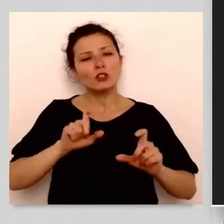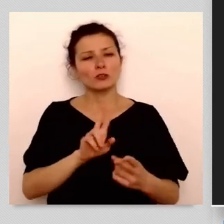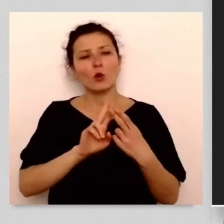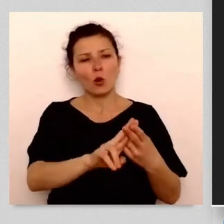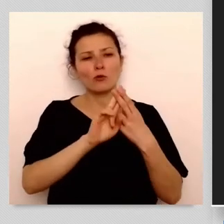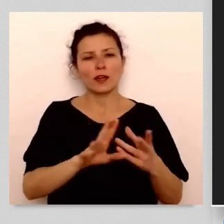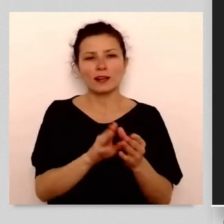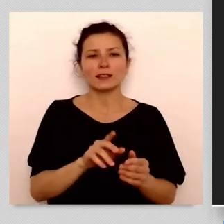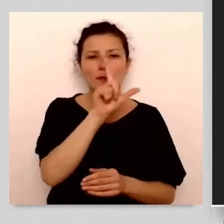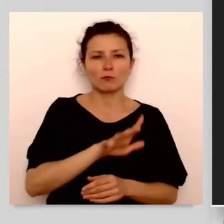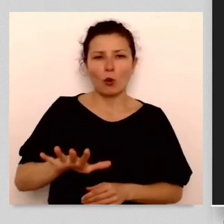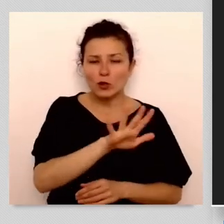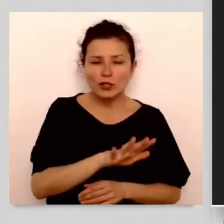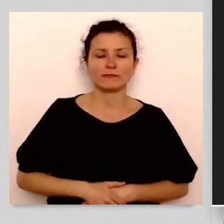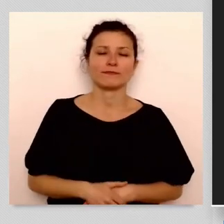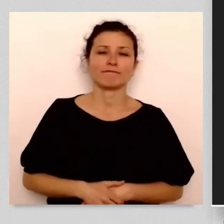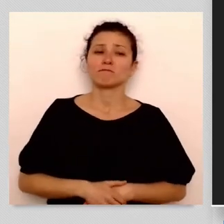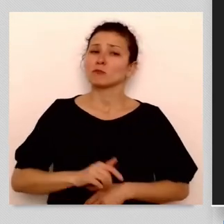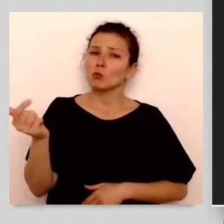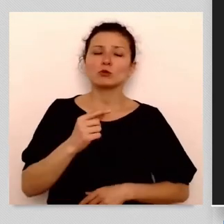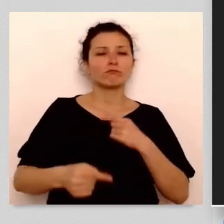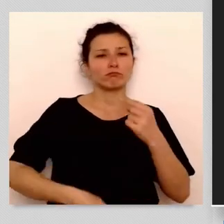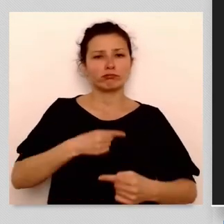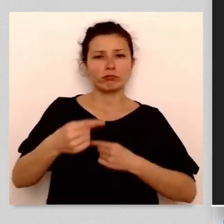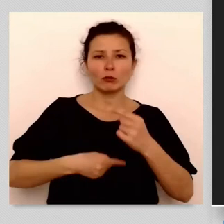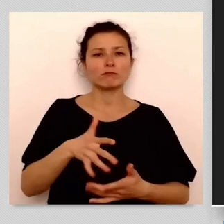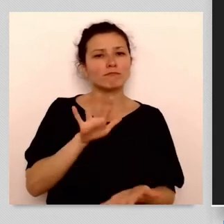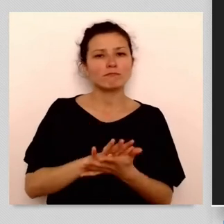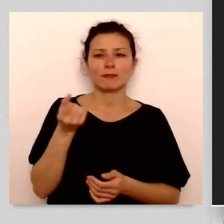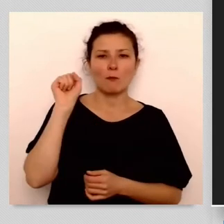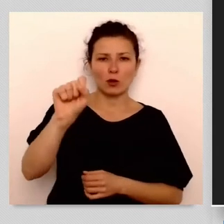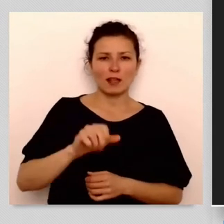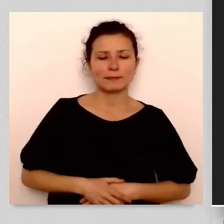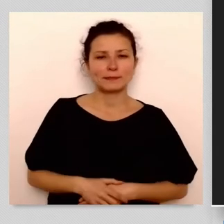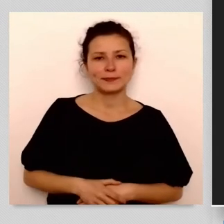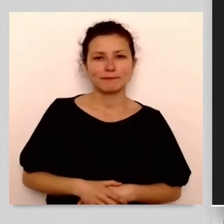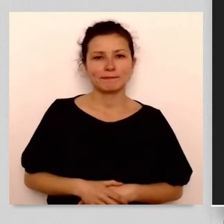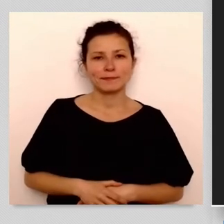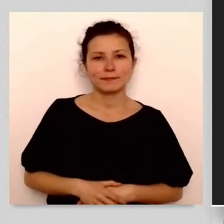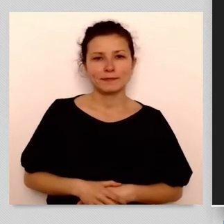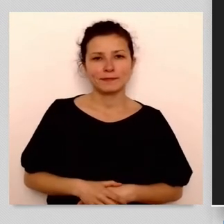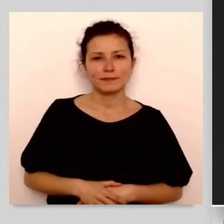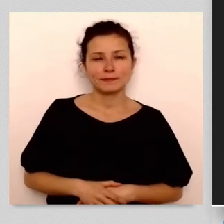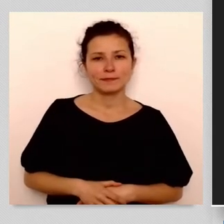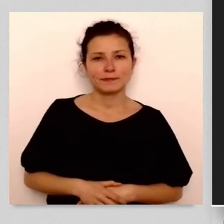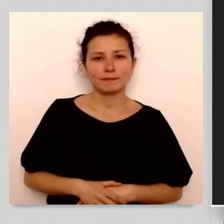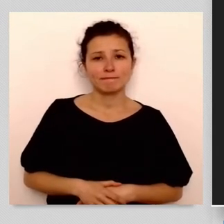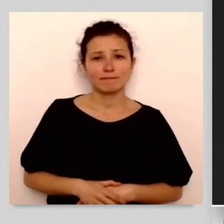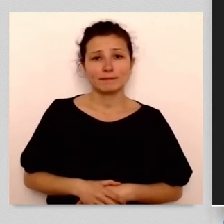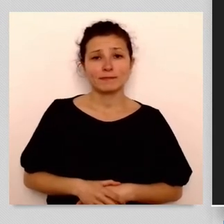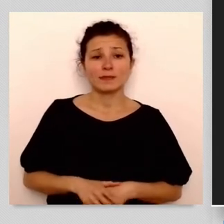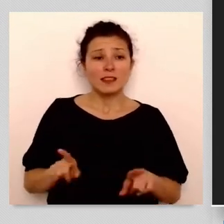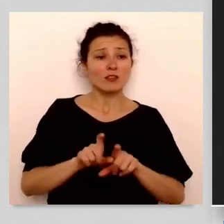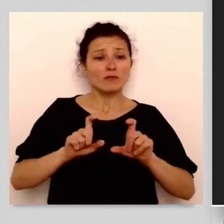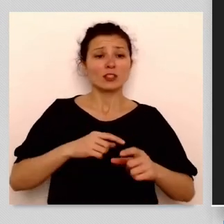To powinien być proces jak najbardziej demokratyczny, również w trakcie jakby prowadzenia tego procesu